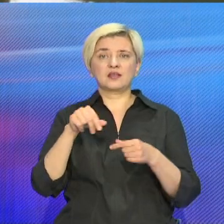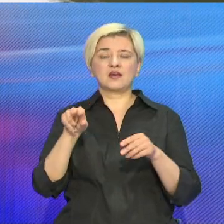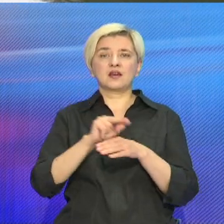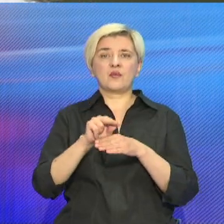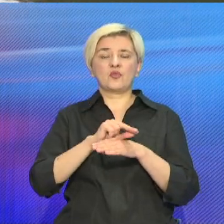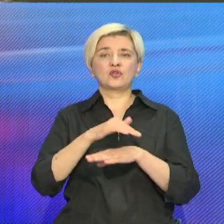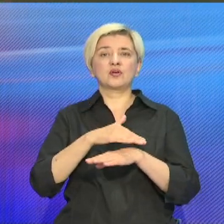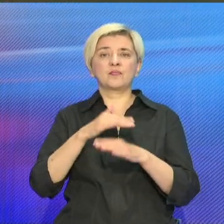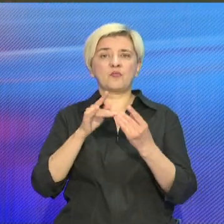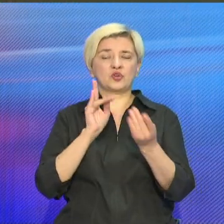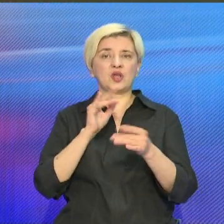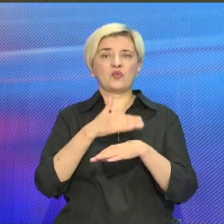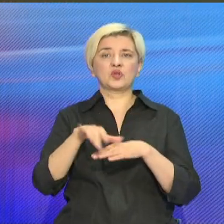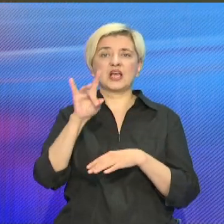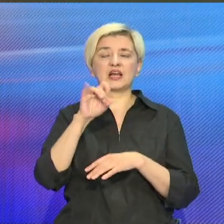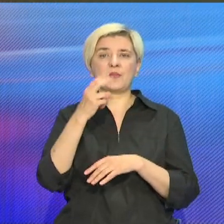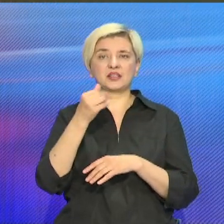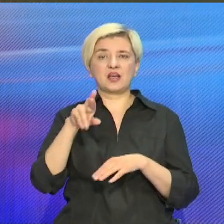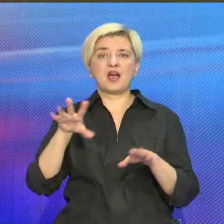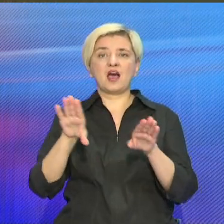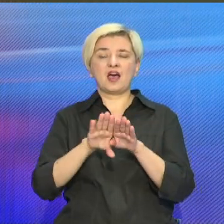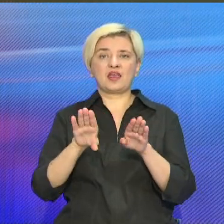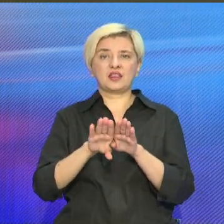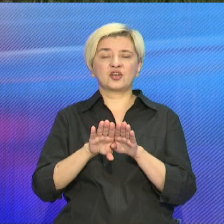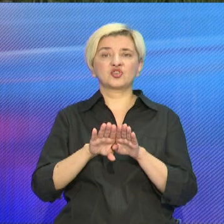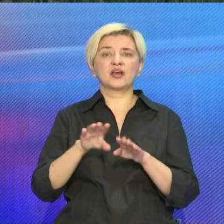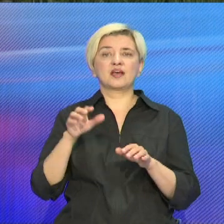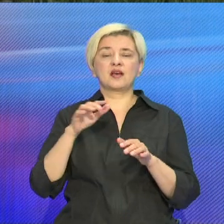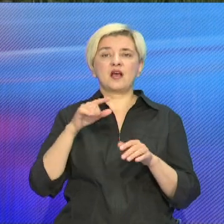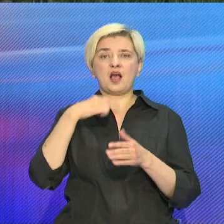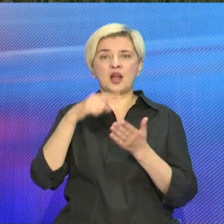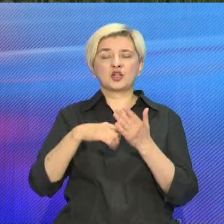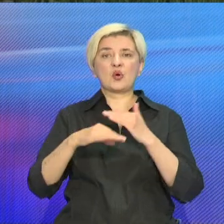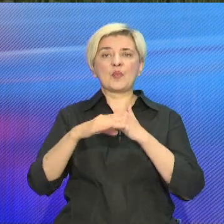вуліцы Рыбацкай, а таксама акваторыі гарадскога пляжа Цэнтральны,